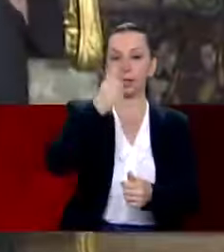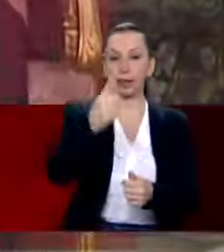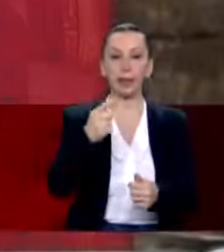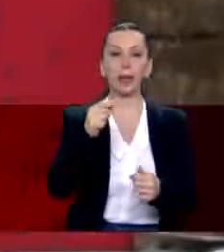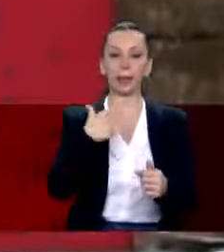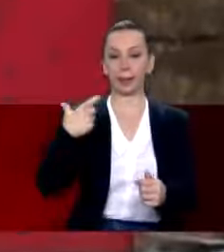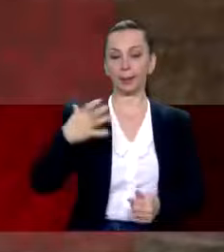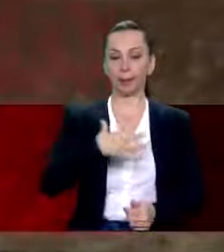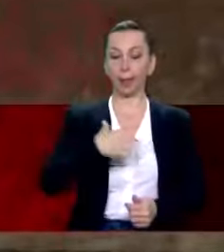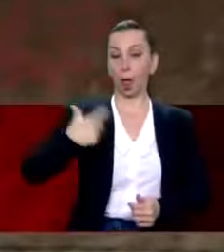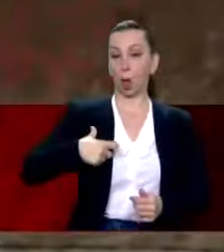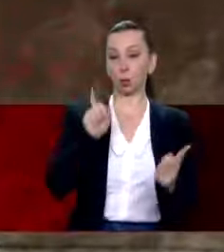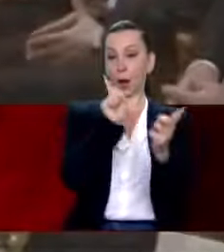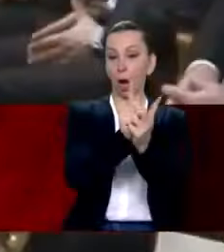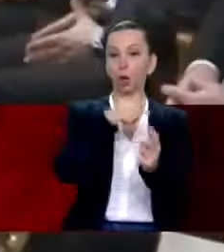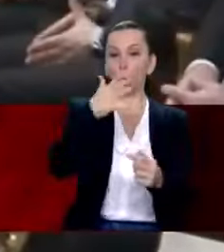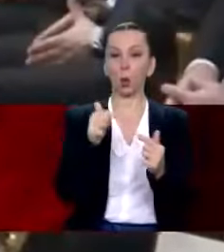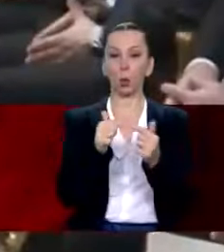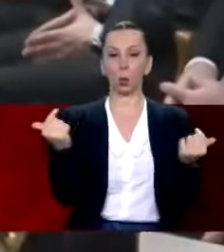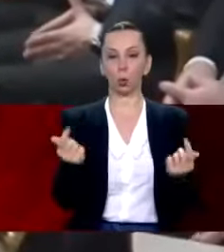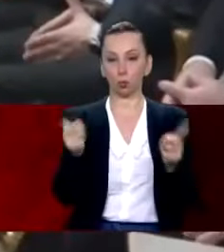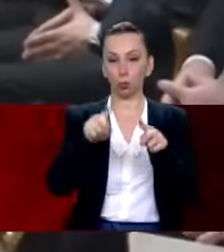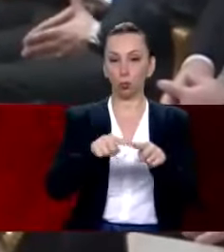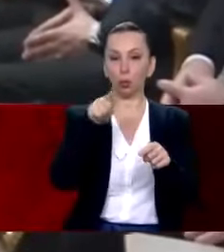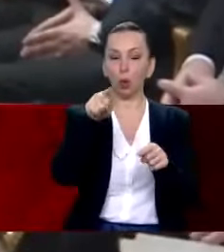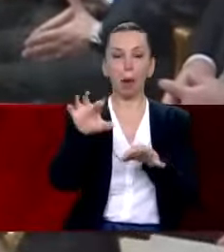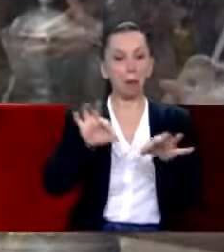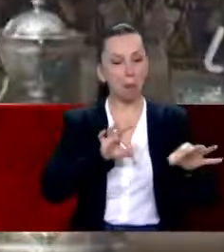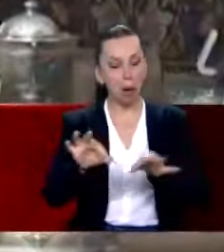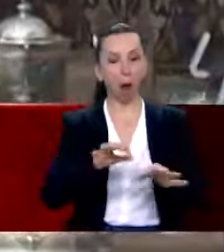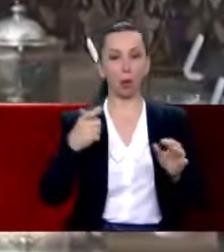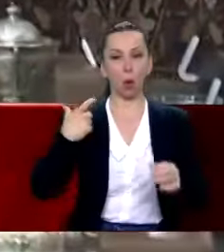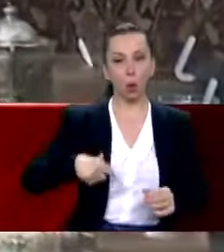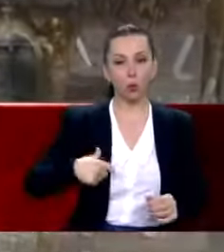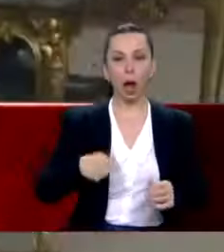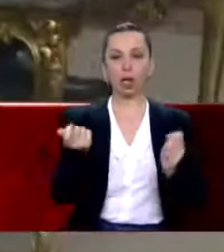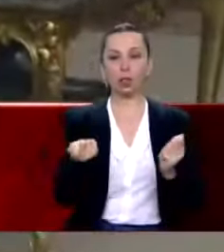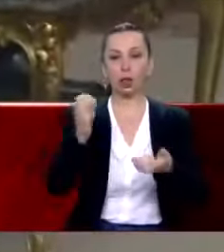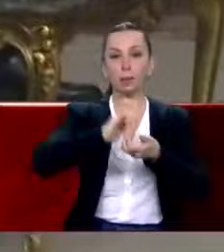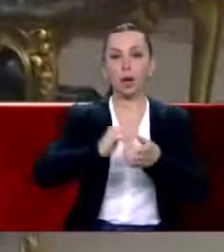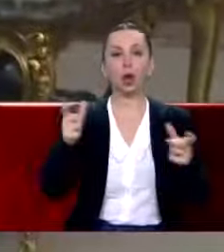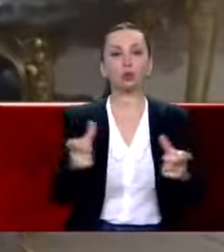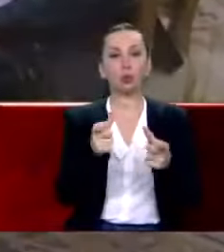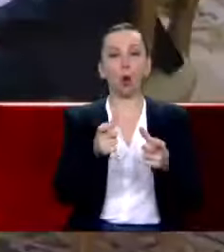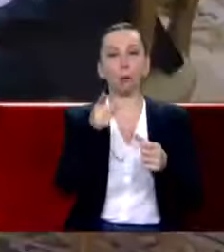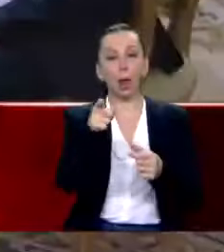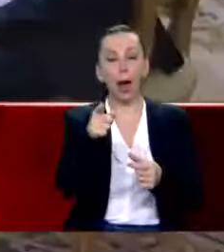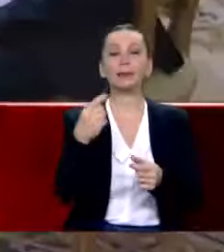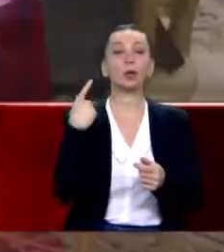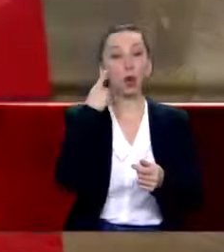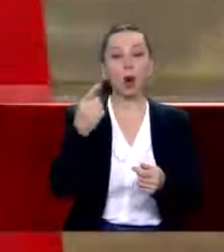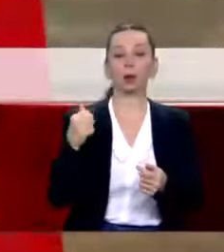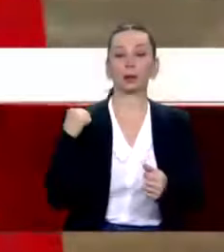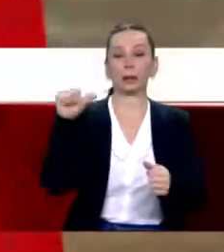başa görüştü ardından heyetler bir araya geldi yüksek düzeyli stratejik işbirliği Konseyi toplantılarının yeniden yapılandırılmasına ilişkin imzalar